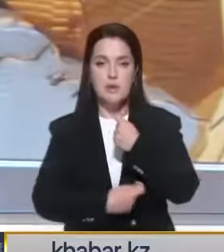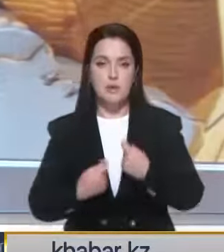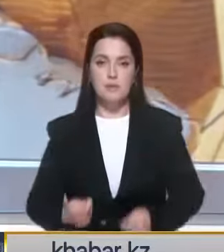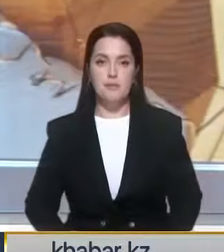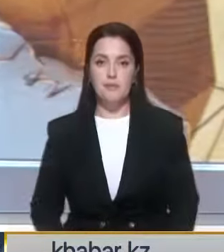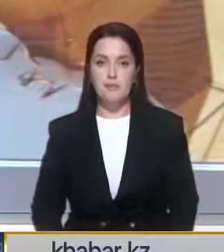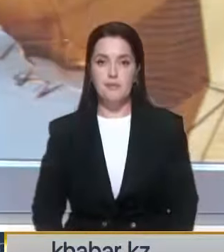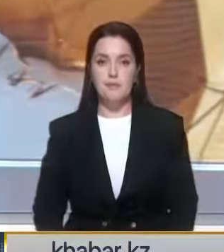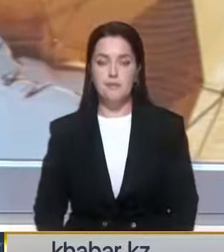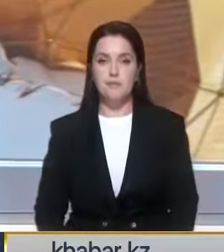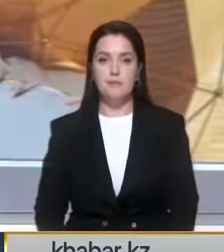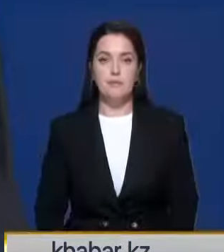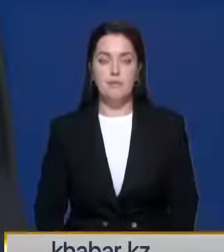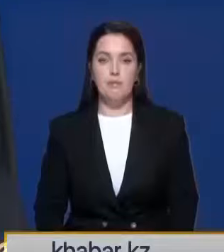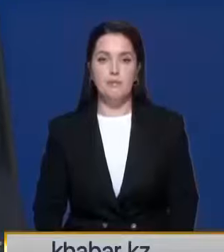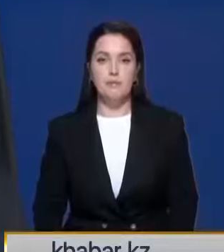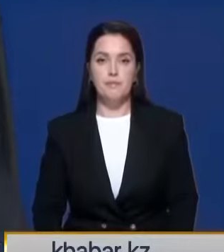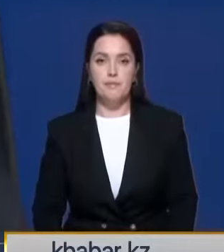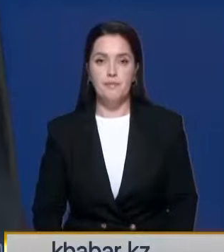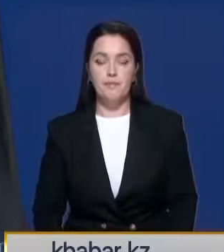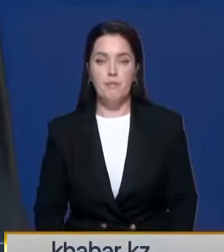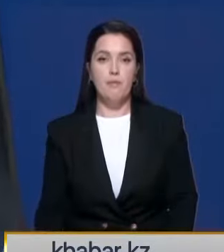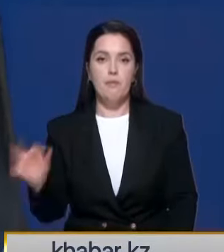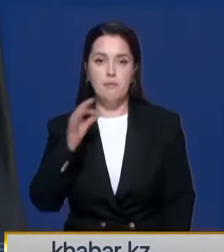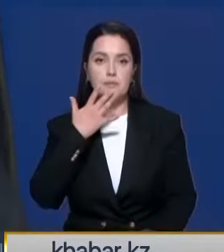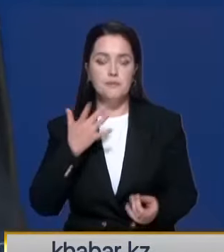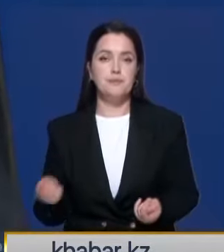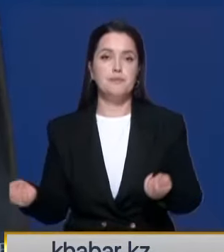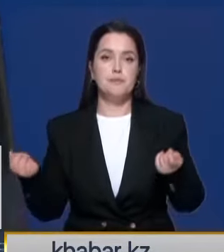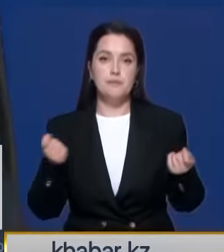материалы. Что касается импорта, да, мы